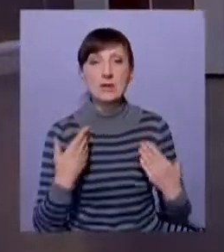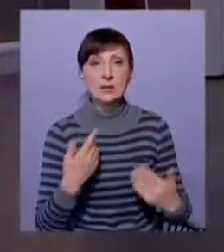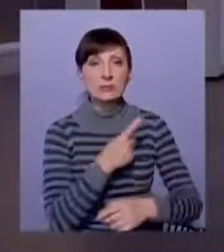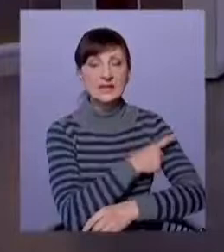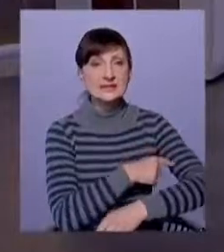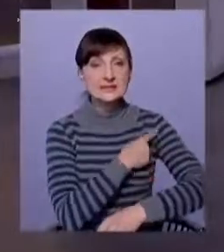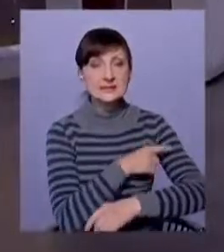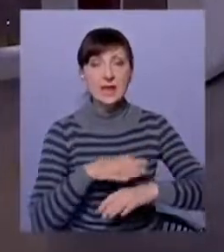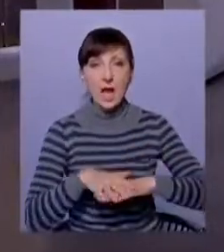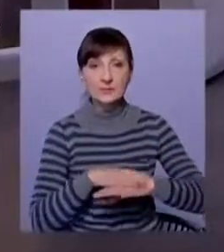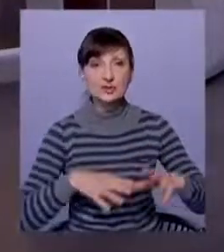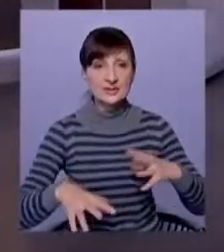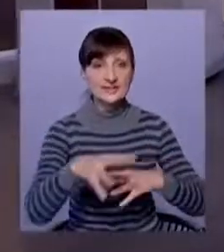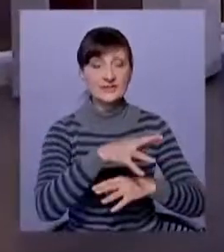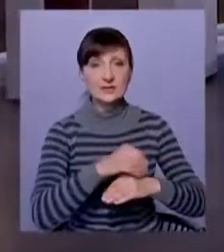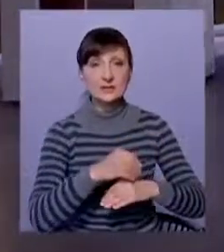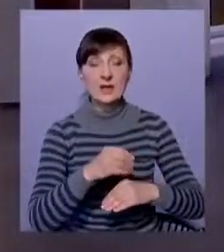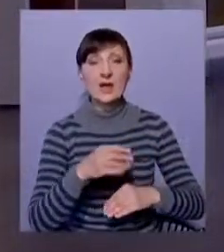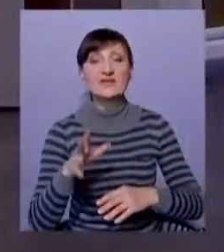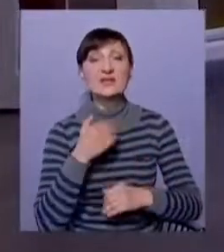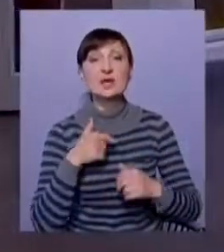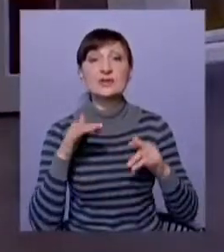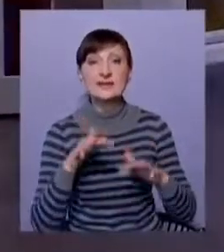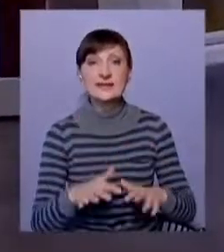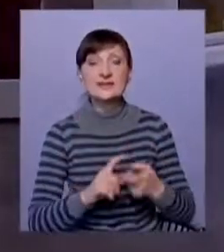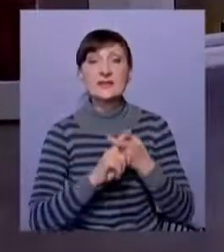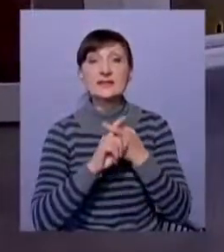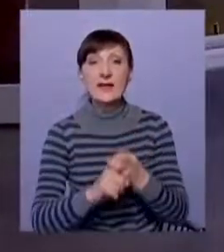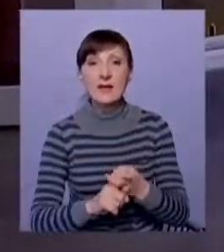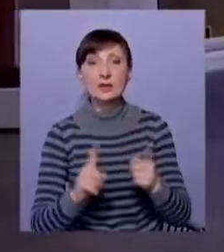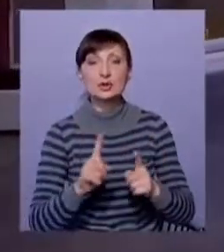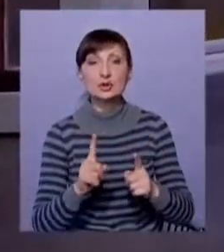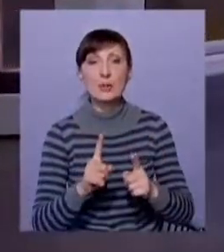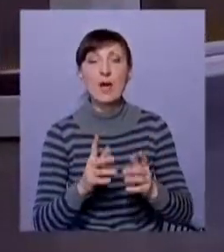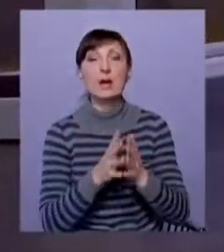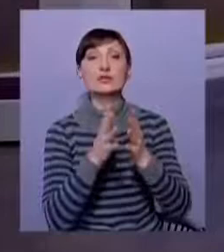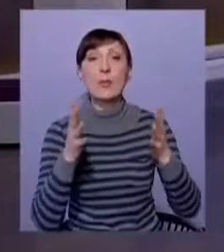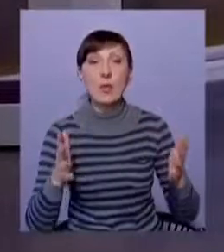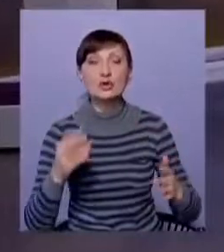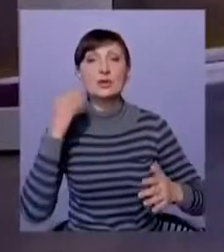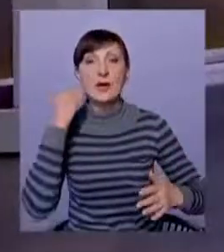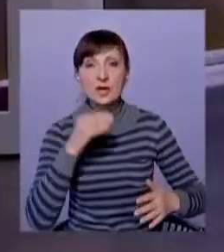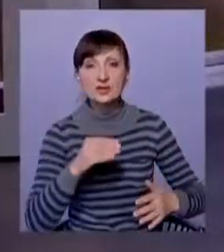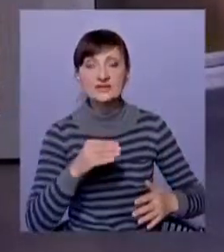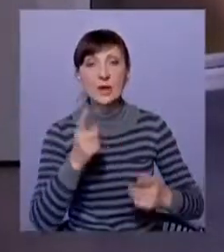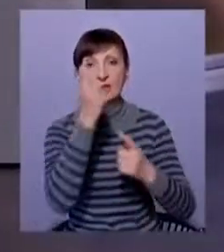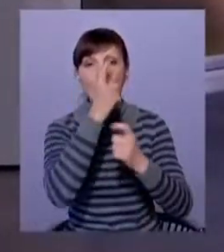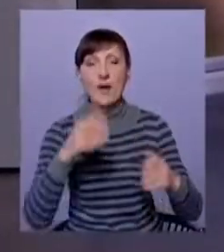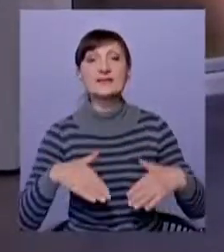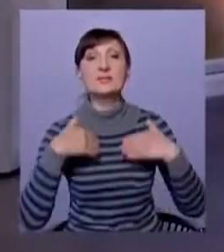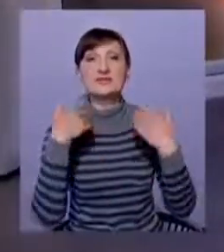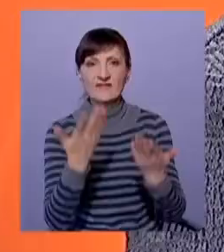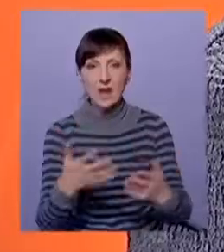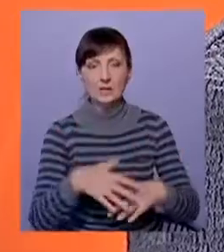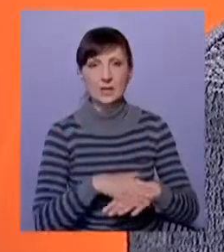медицинская общественность в целом, все наши действия нацелены на то, чтобы как можно больше качественной, адекватной информации предоставлять